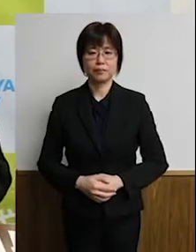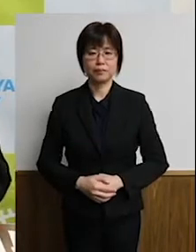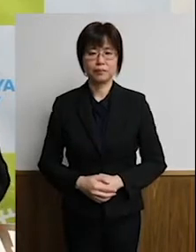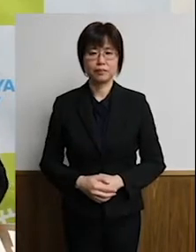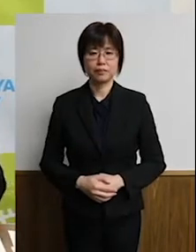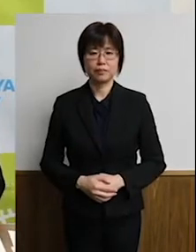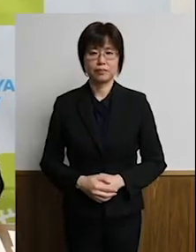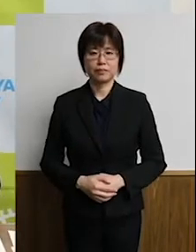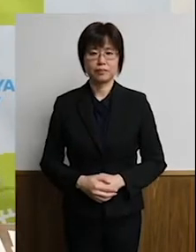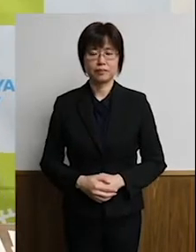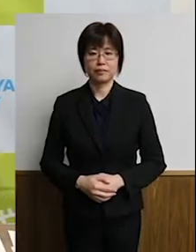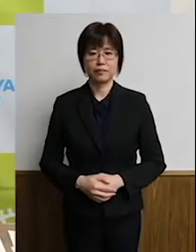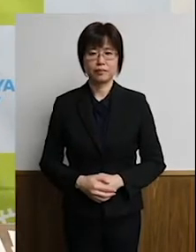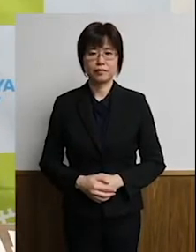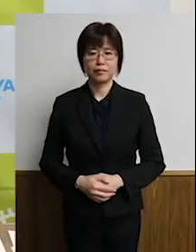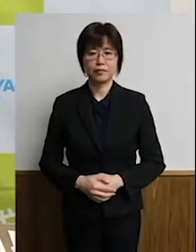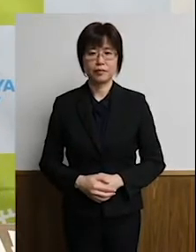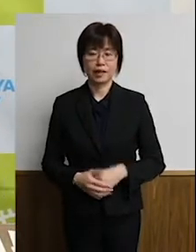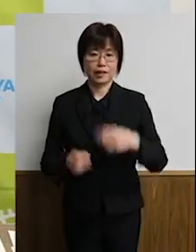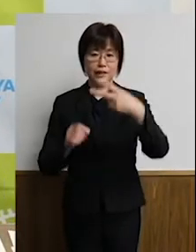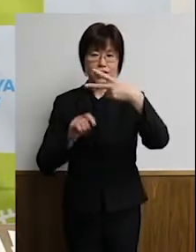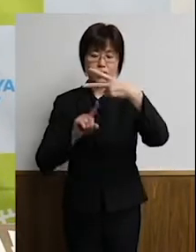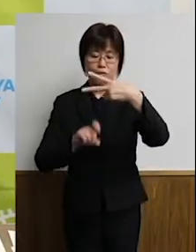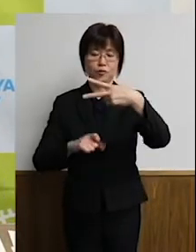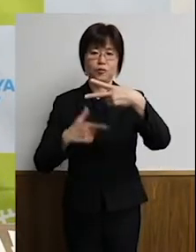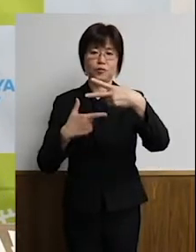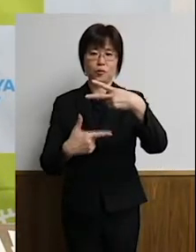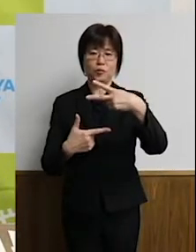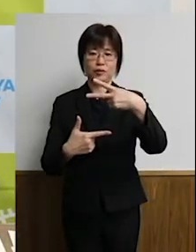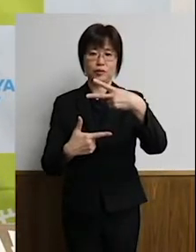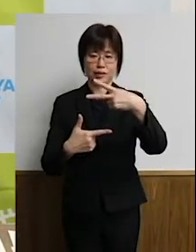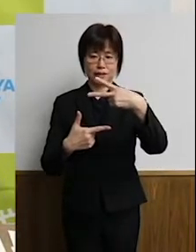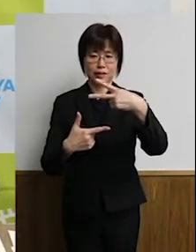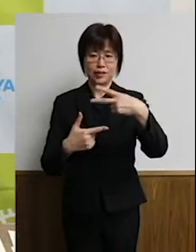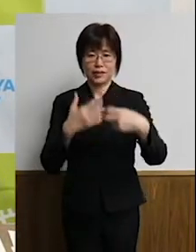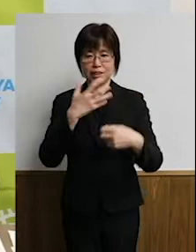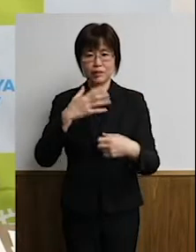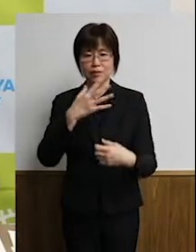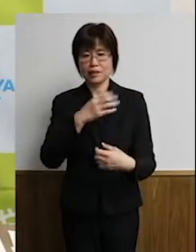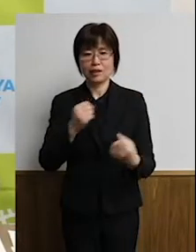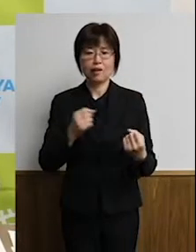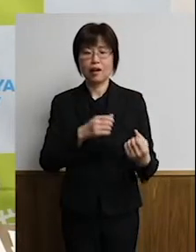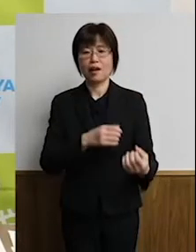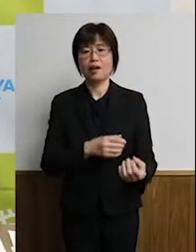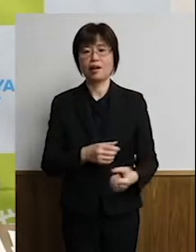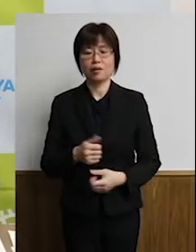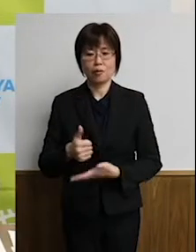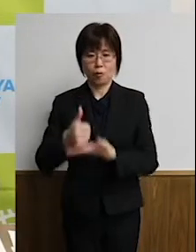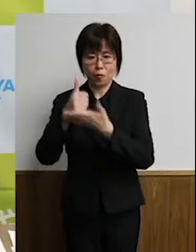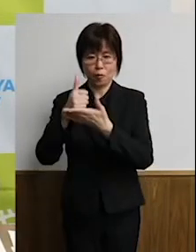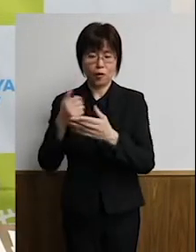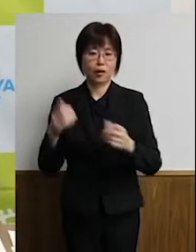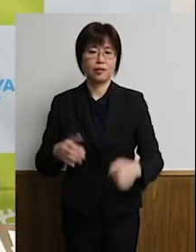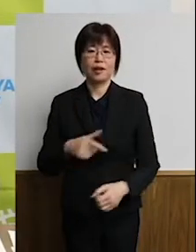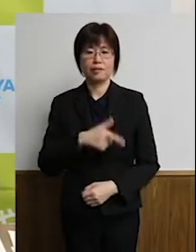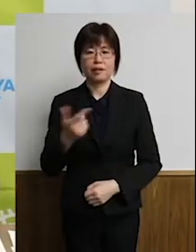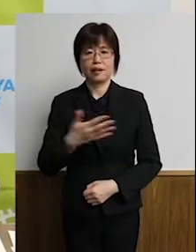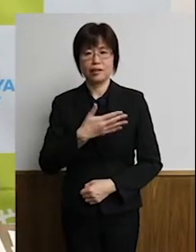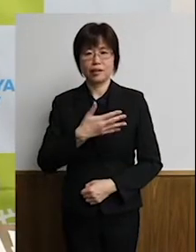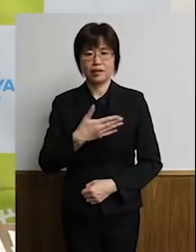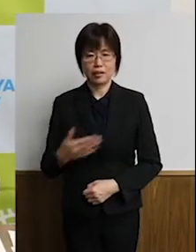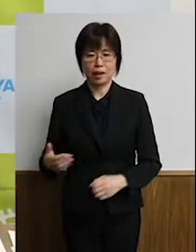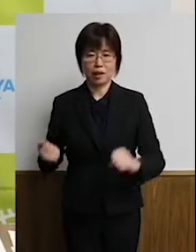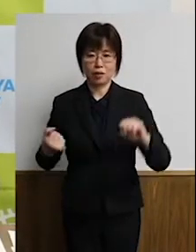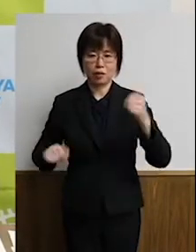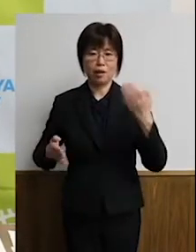をご覧ください。いよいよ2月16日に渋沢栄一青天を衝け深谷大河ドラマ館